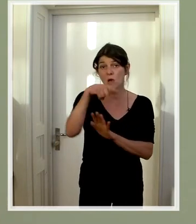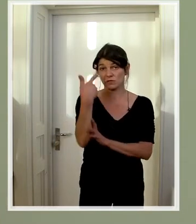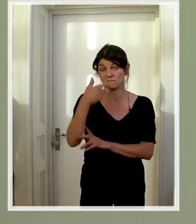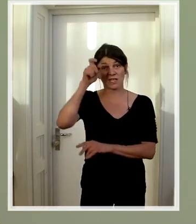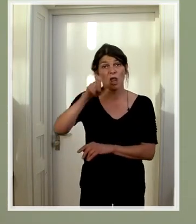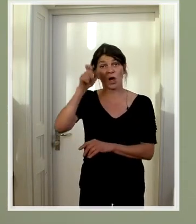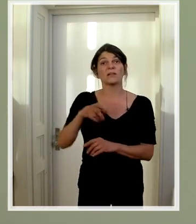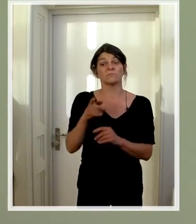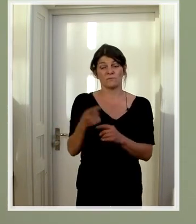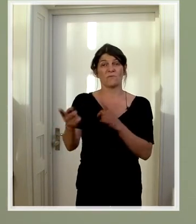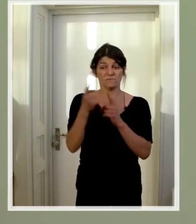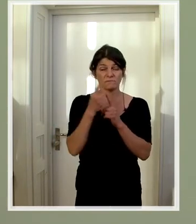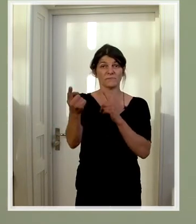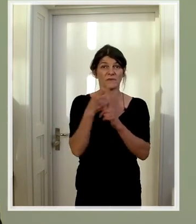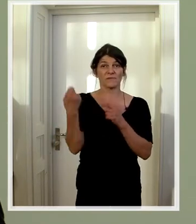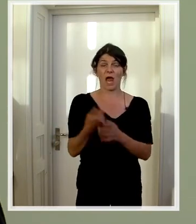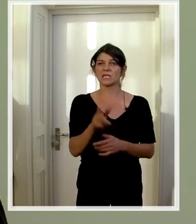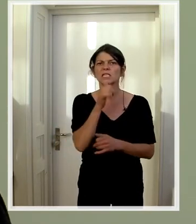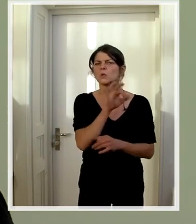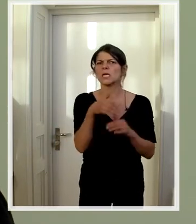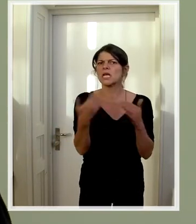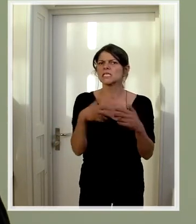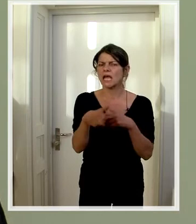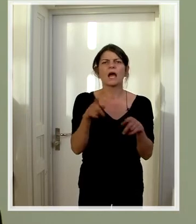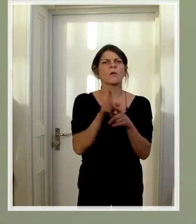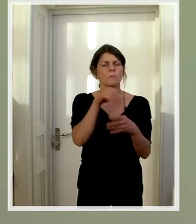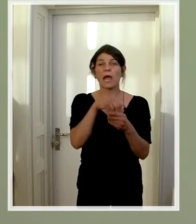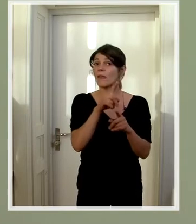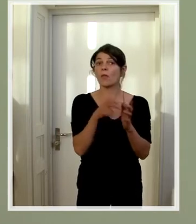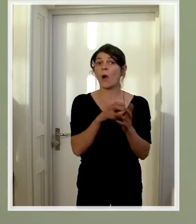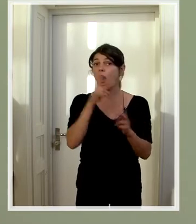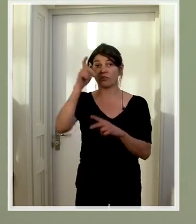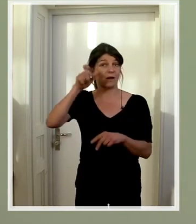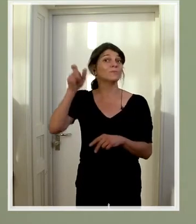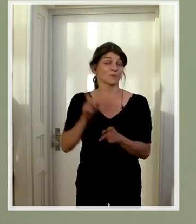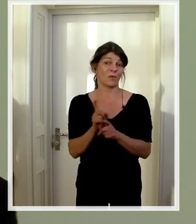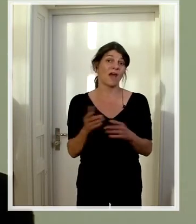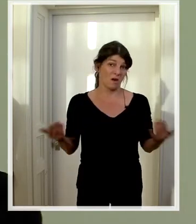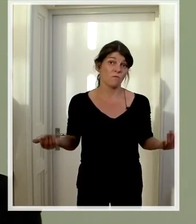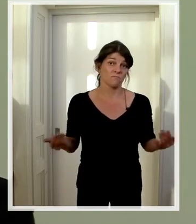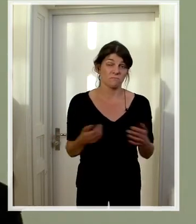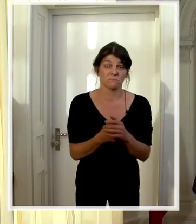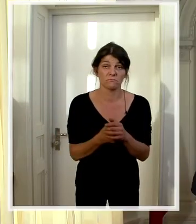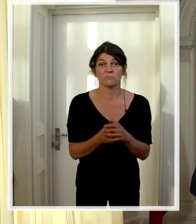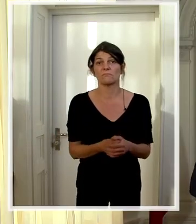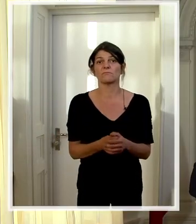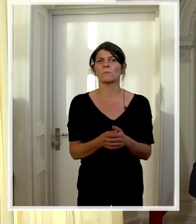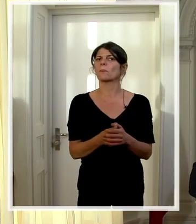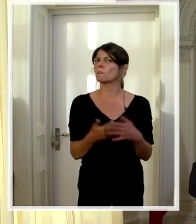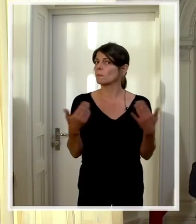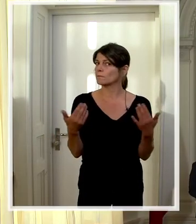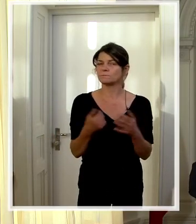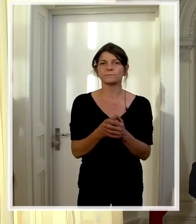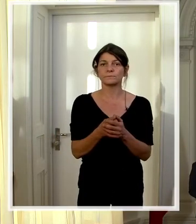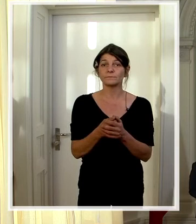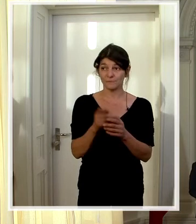Touren pro Tag. Und da sind nicht nur Grenzgänger dabei, da sind auch noch andere Leute dabei. Gibt es da noch einen